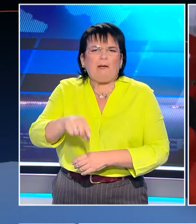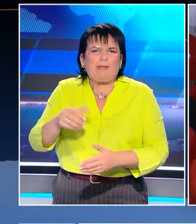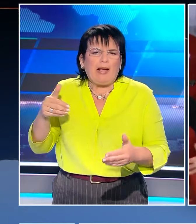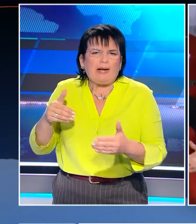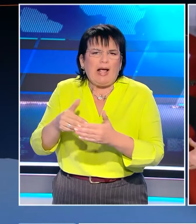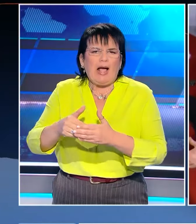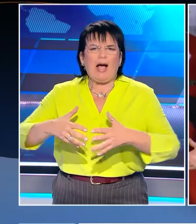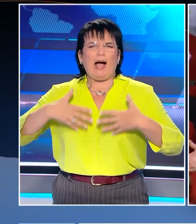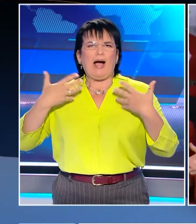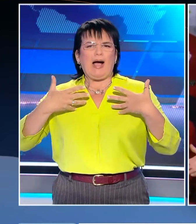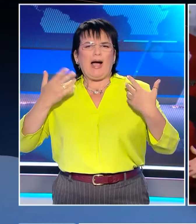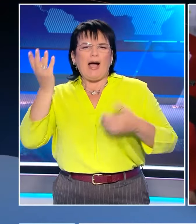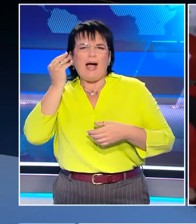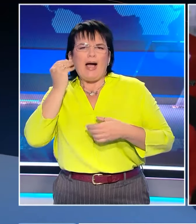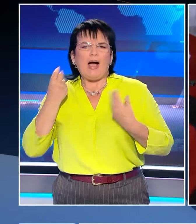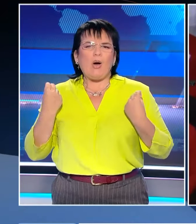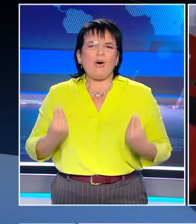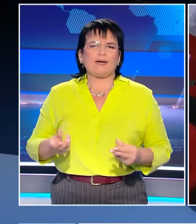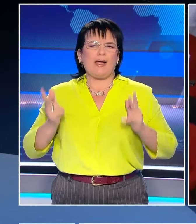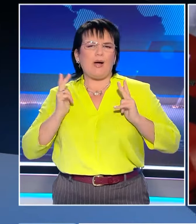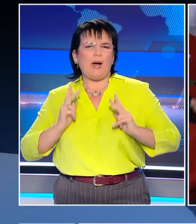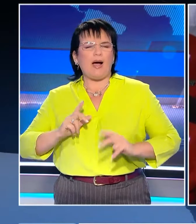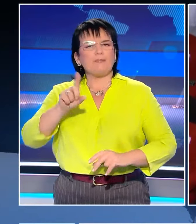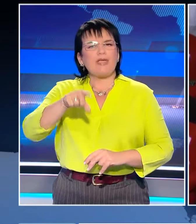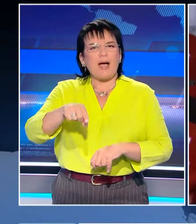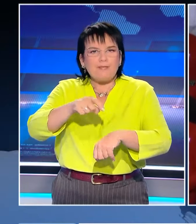only one day, how does that sound nice, one day from now, huh?